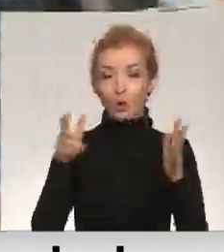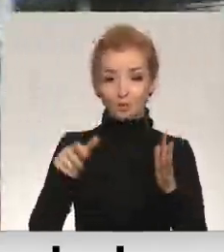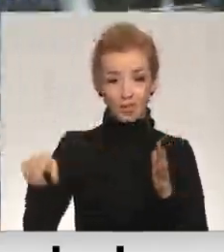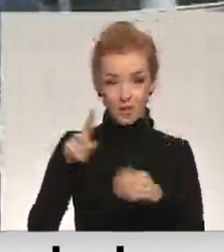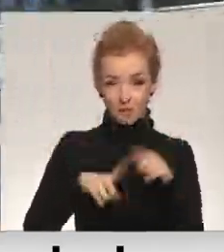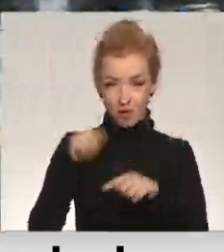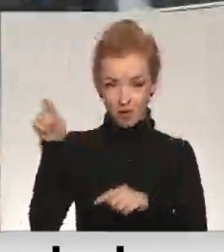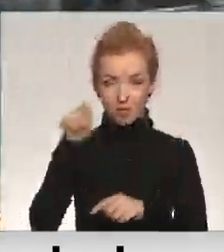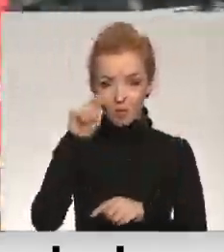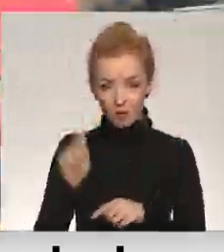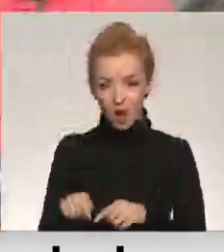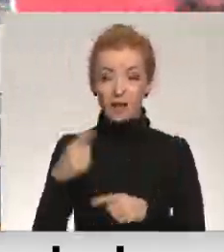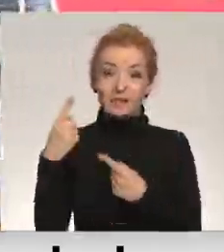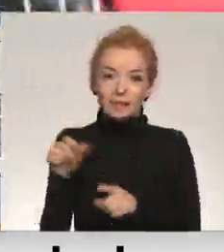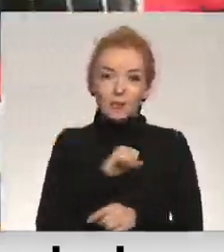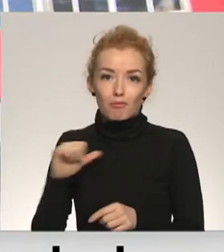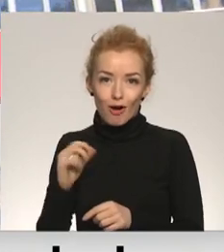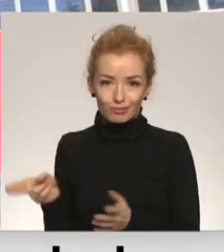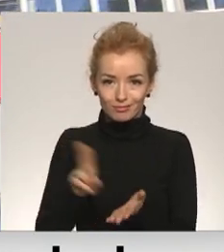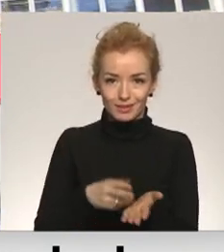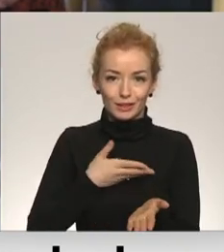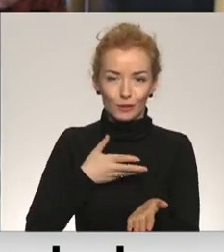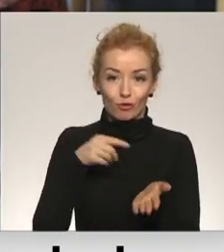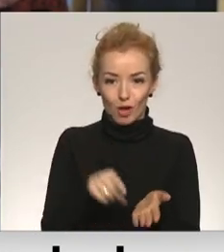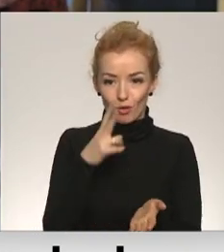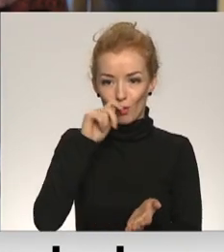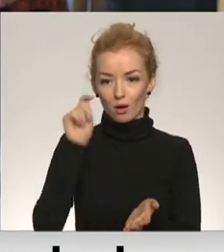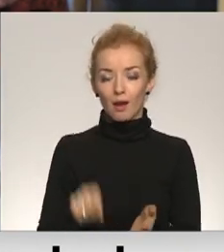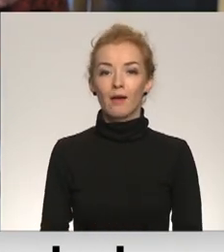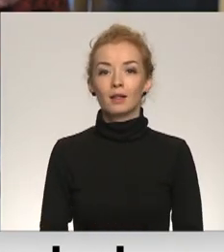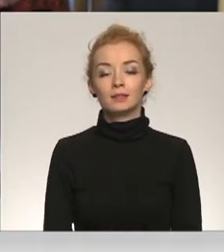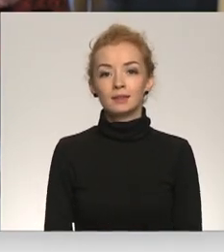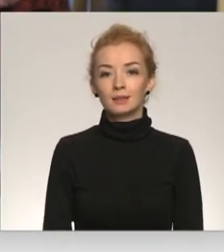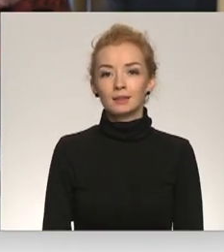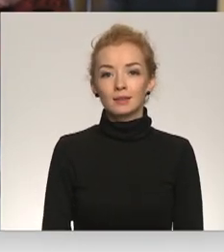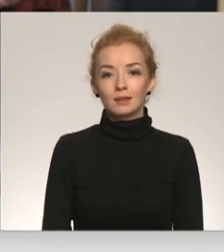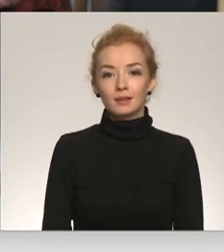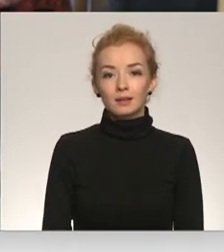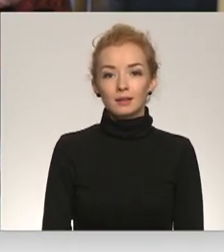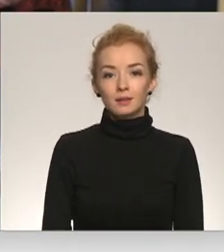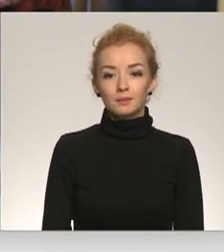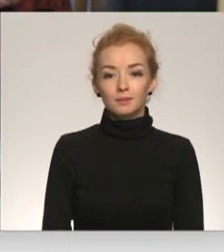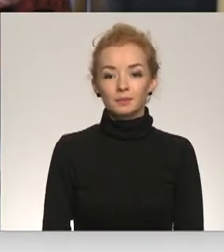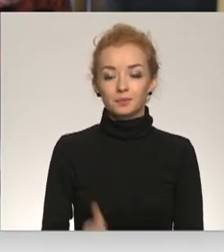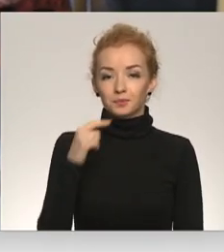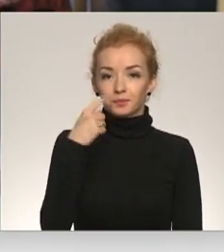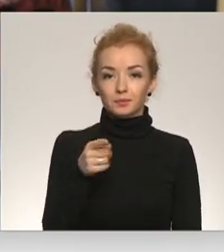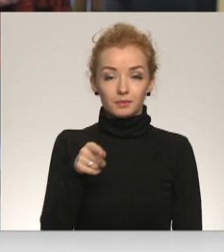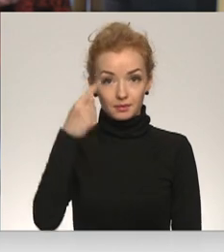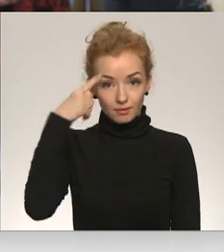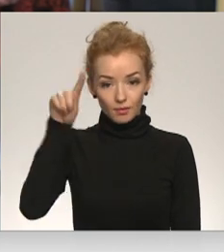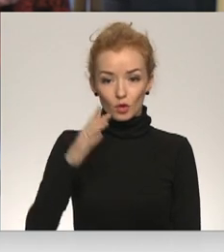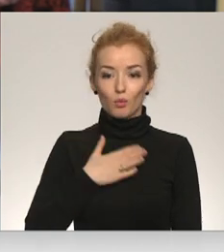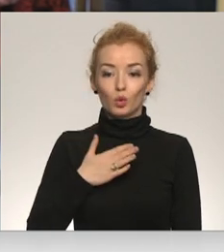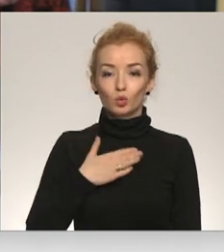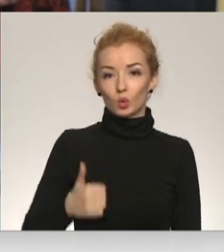mīļi cilvēki, citi paši ir no turienes. Tā ideja radies mūsu uzņēmuma īpašniekam Vitalijam